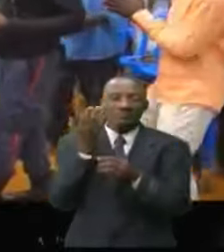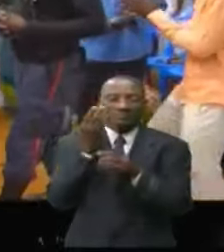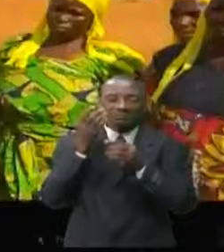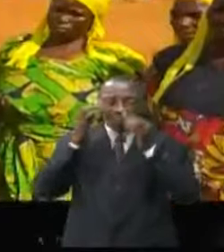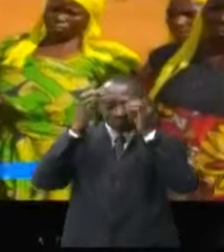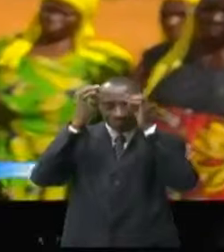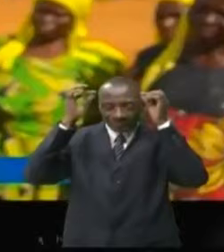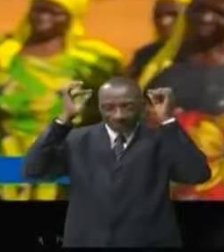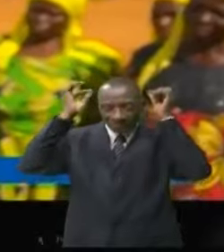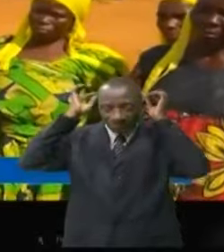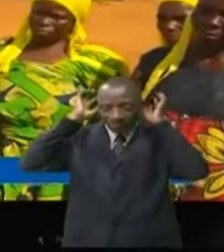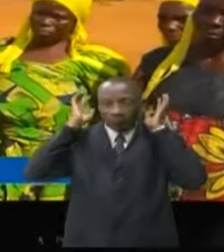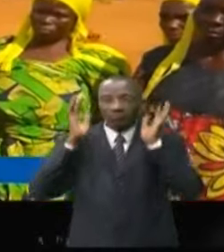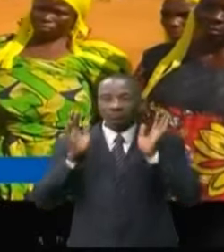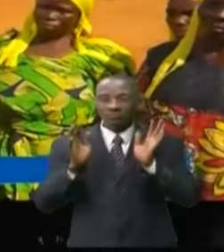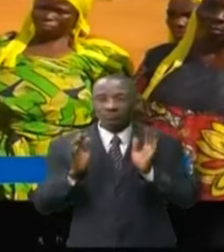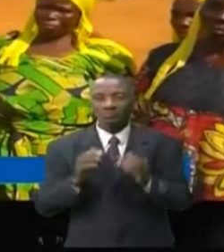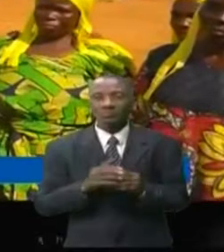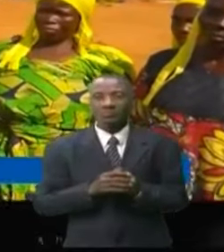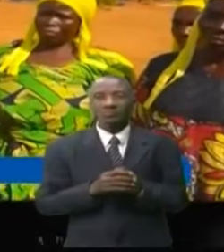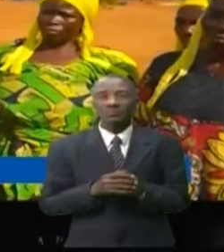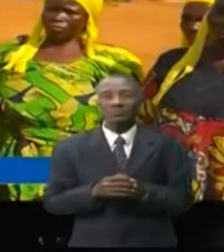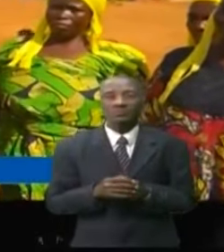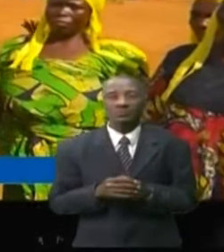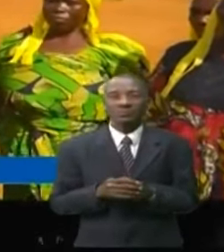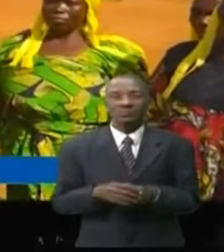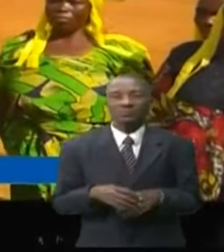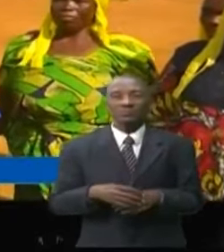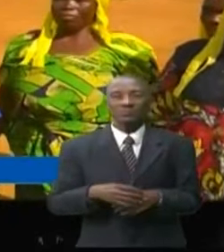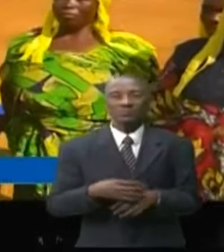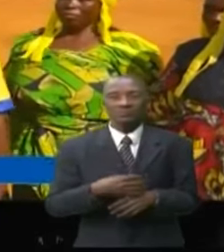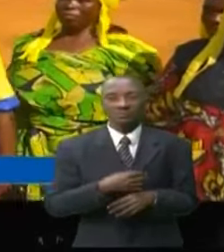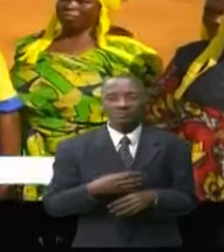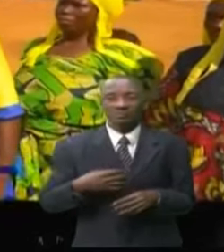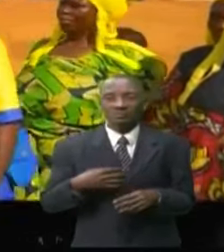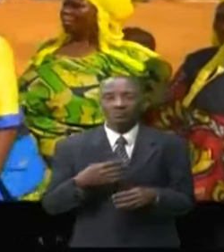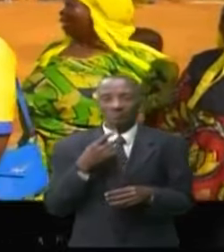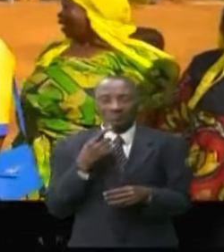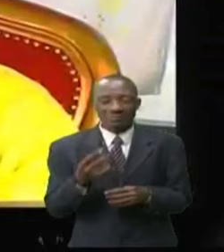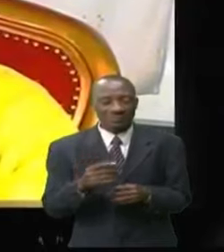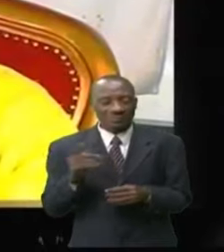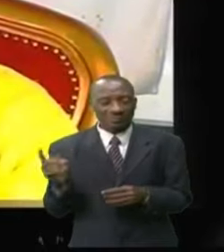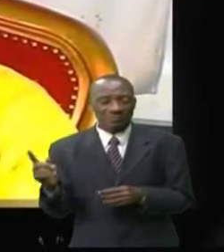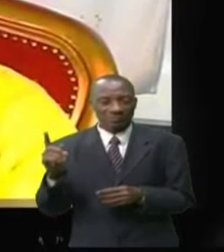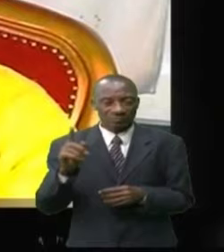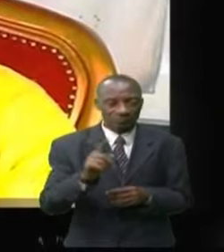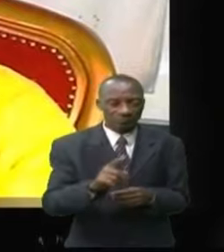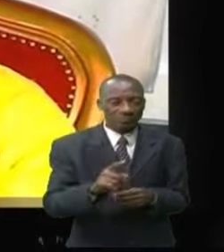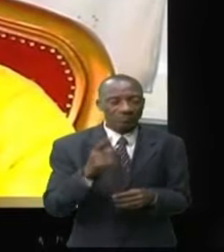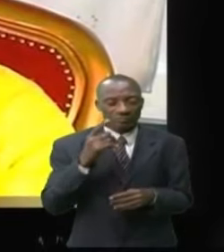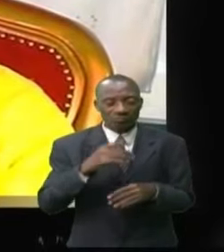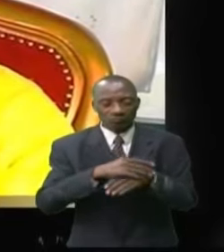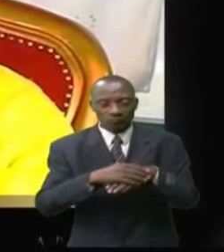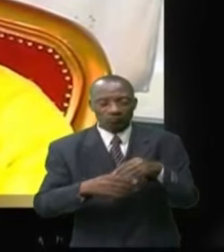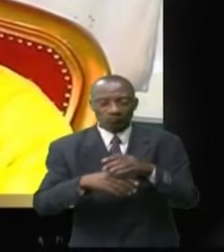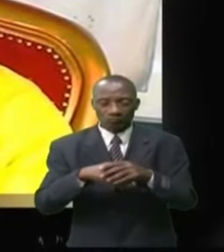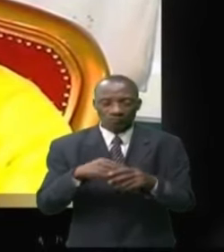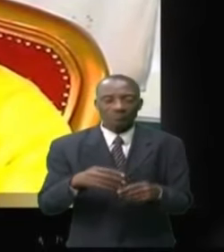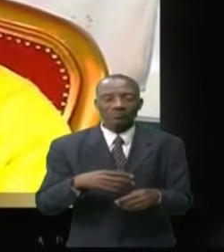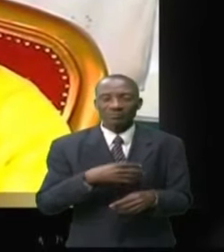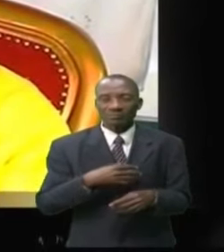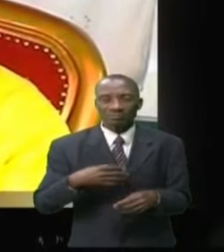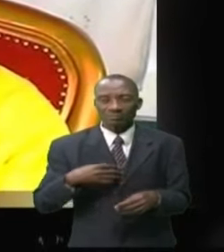remerciement je me suis retrouvée à kimpess lors de la nouvelle du décès du patriarche